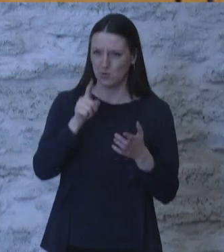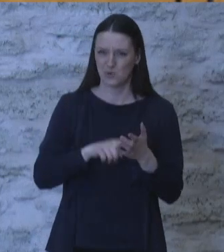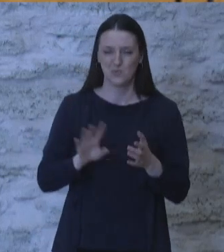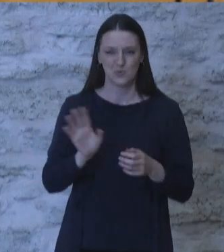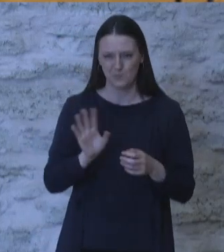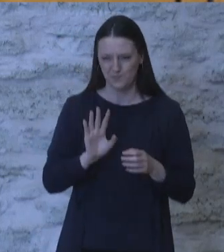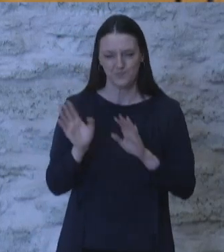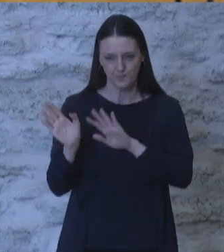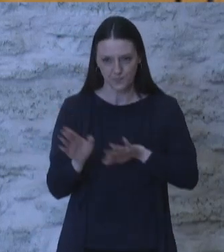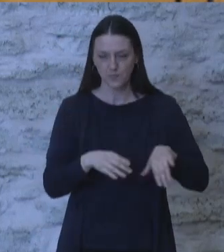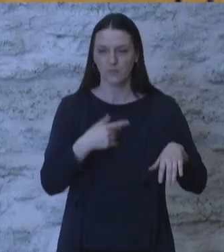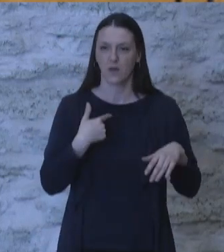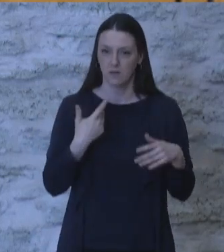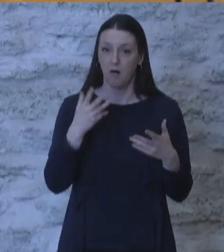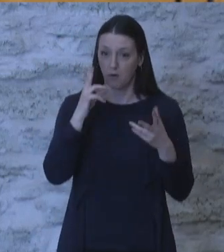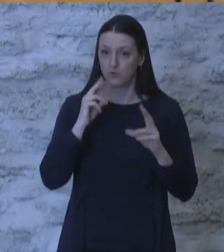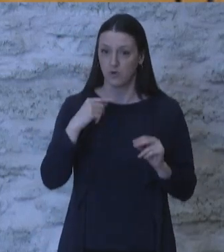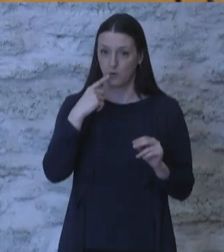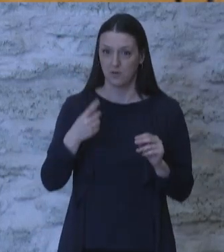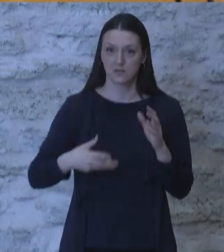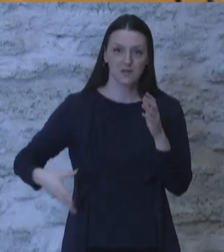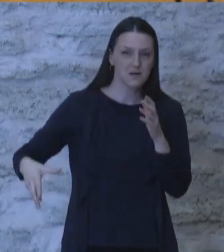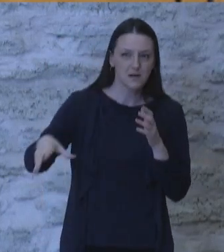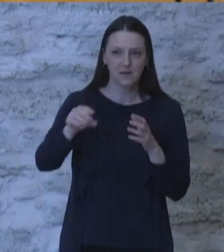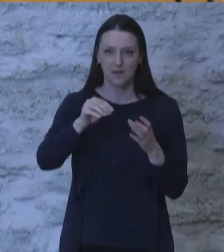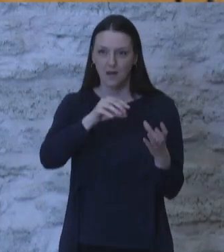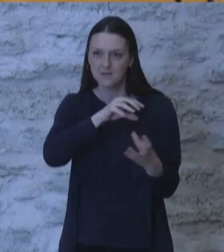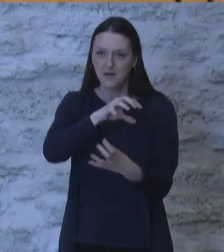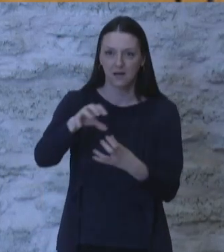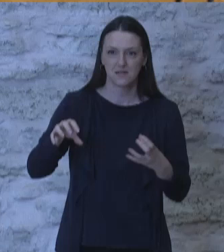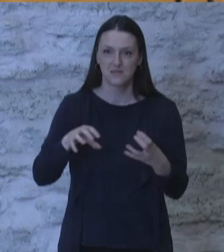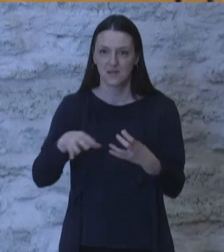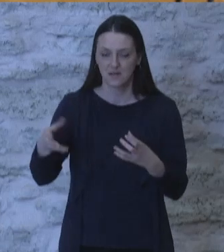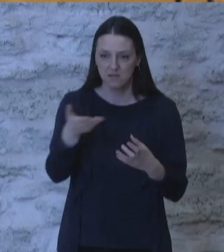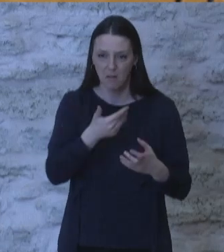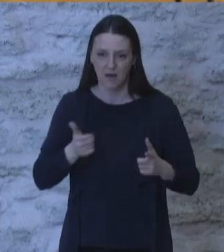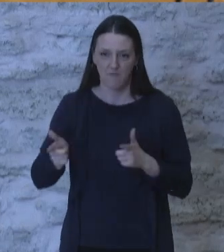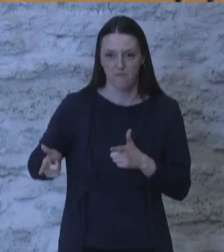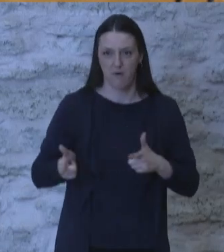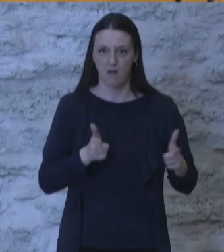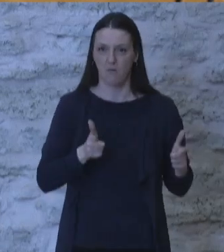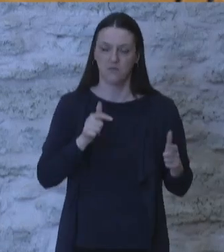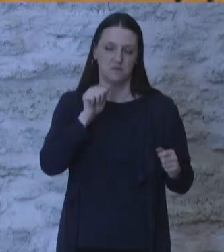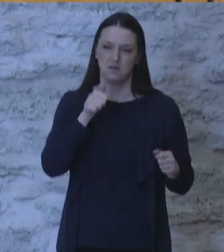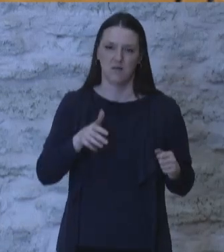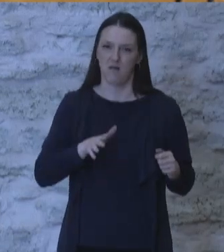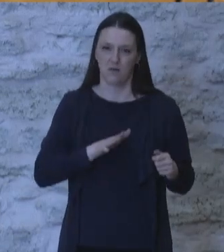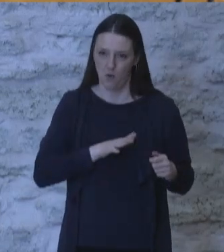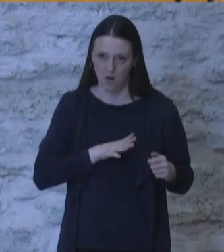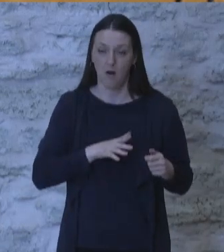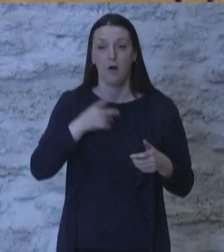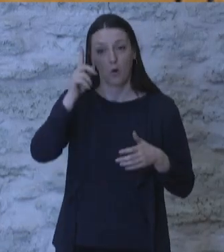mausatega objektiivselt võttes päris kõikideks kriisideks me ühiskonnana kahjuks ei olegi valmis olnud. Ja loodetavasti me